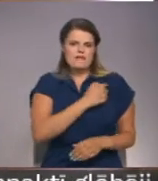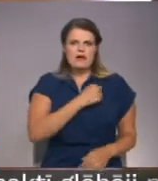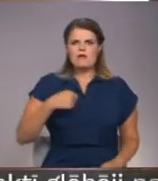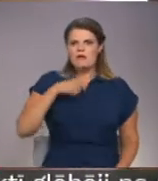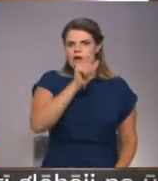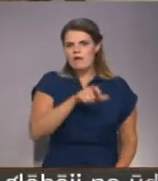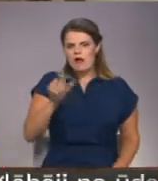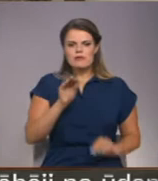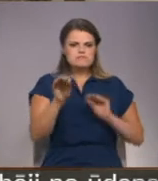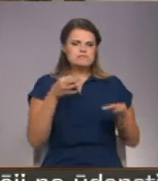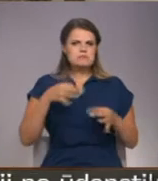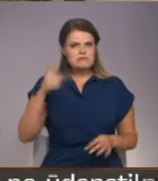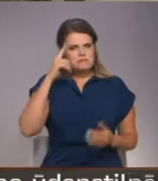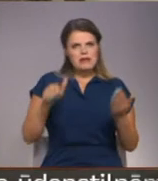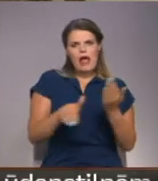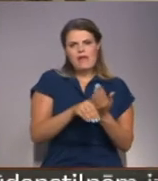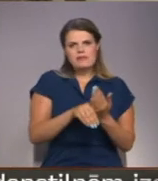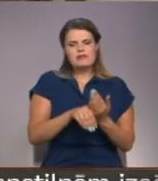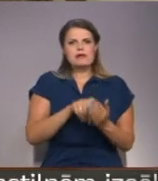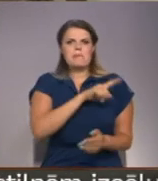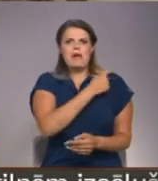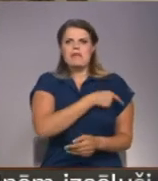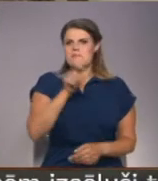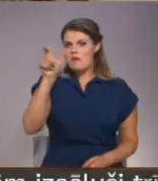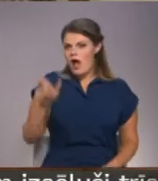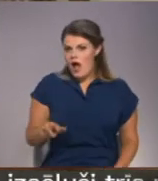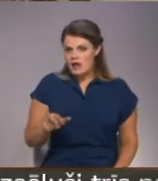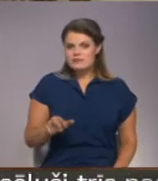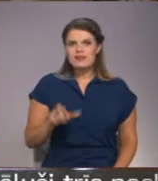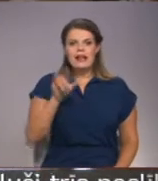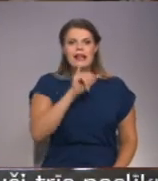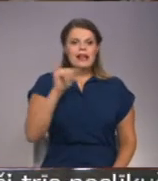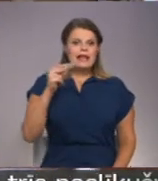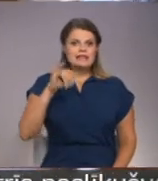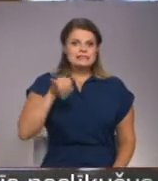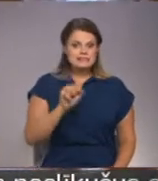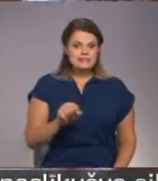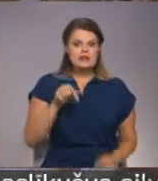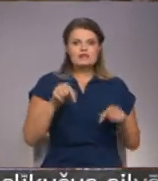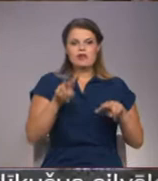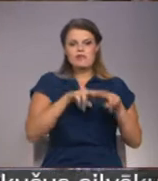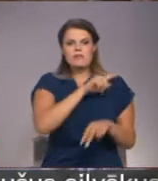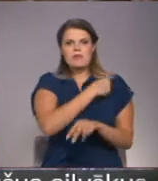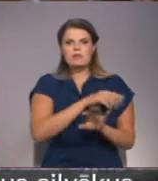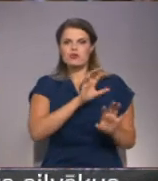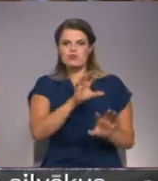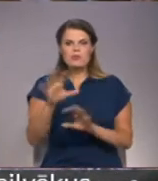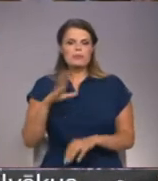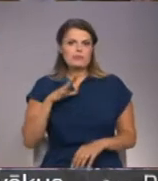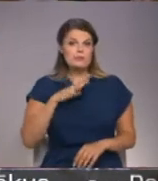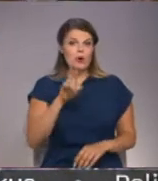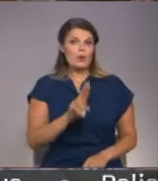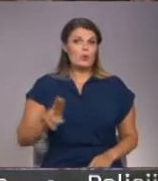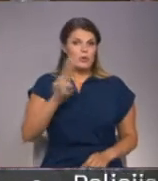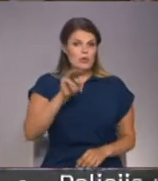rīkojumiem iekārtoja brīvprātīgā virsmās Elizabete von Hiršheida, jeb Līzī. Lazarete šeit atradās no